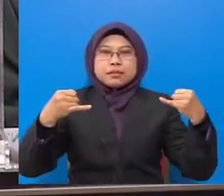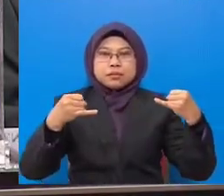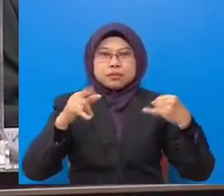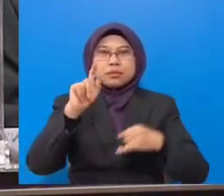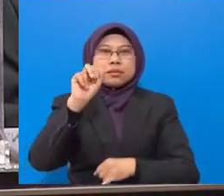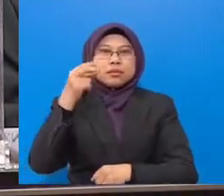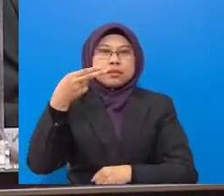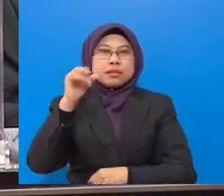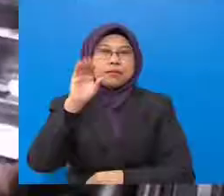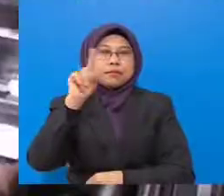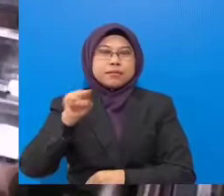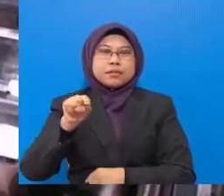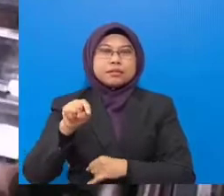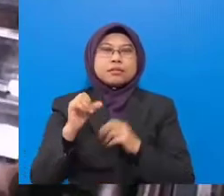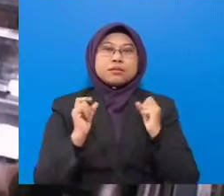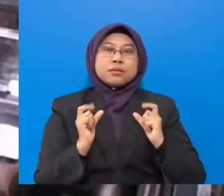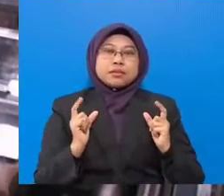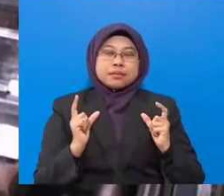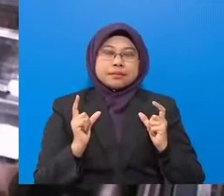wanita Cendrawasih